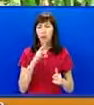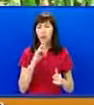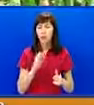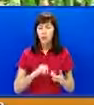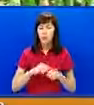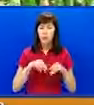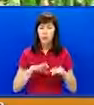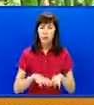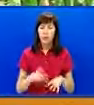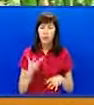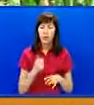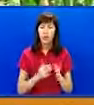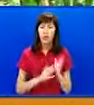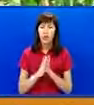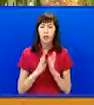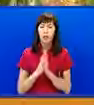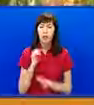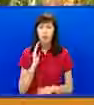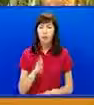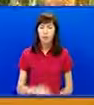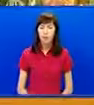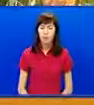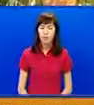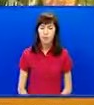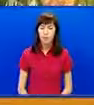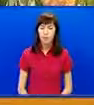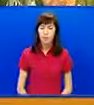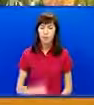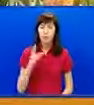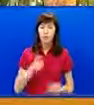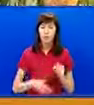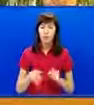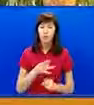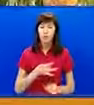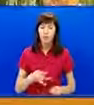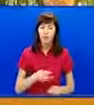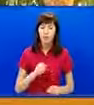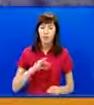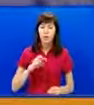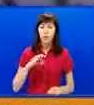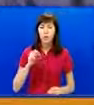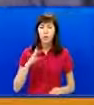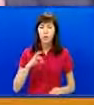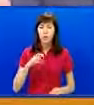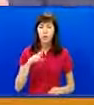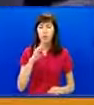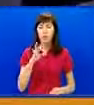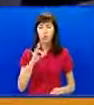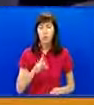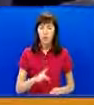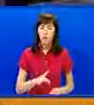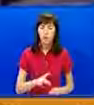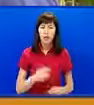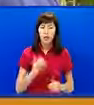проблему решили, количество урожая вырос. В завершении аким района Ерлан Айтаханов отметил, что отрарцы намерены не